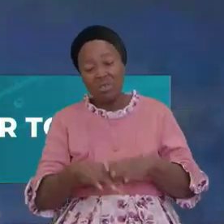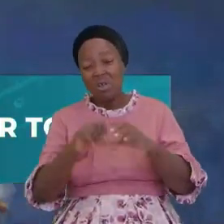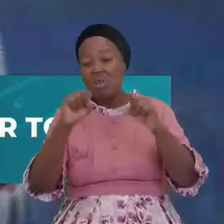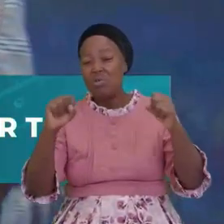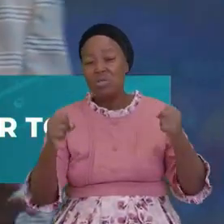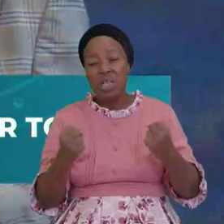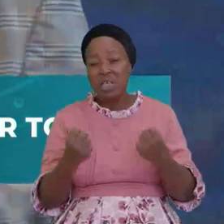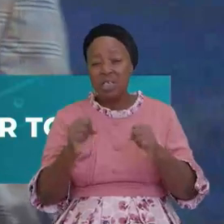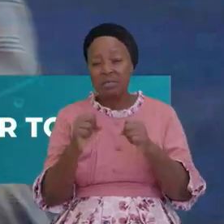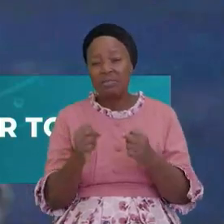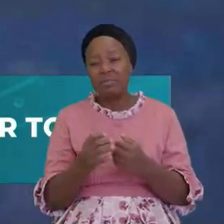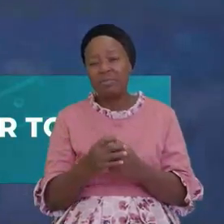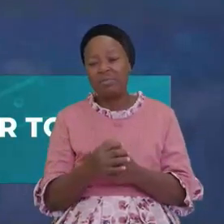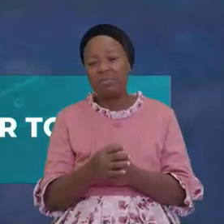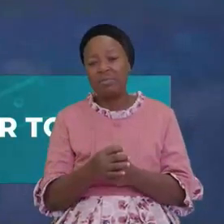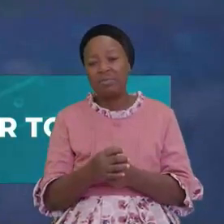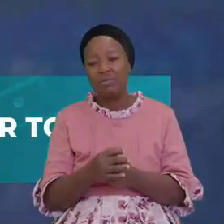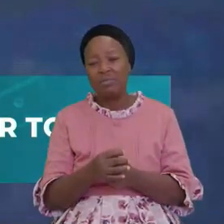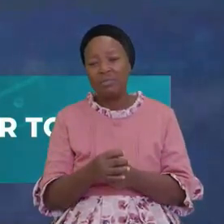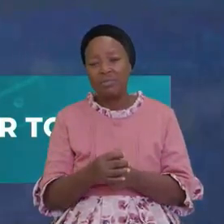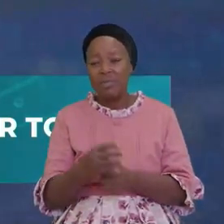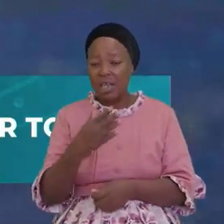Docteur, tu connais ma position dans la société.